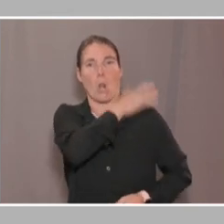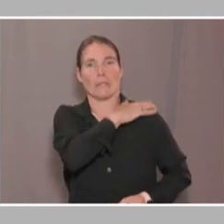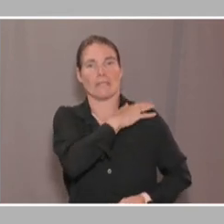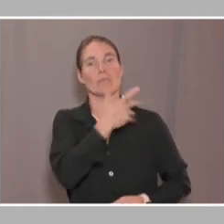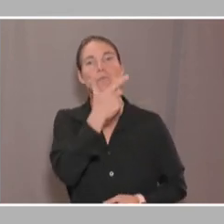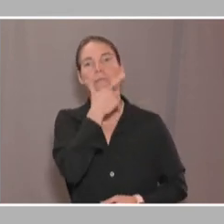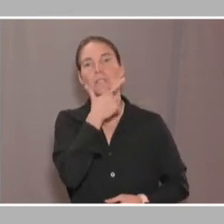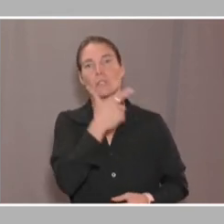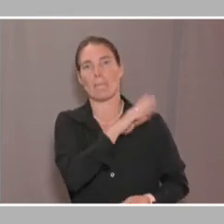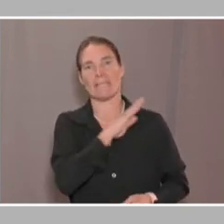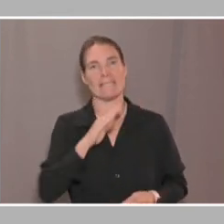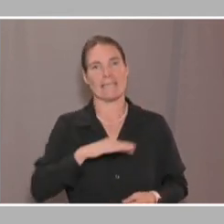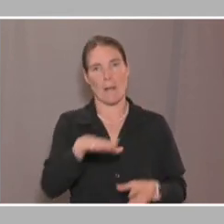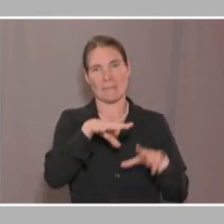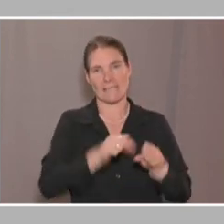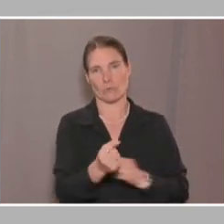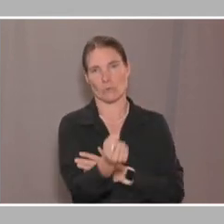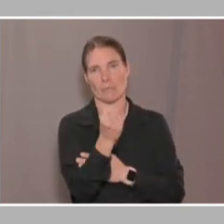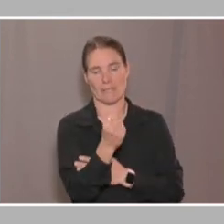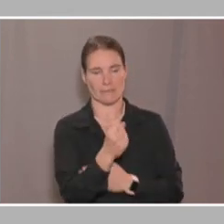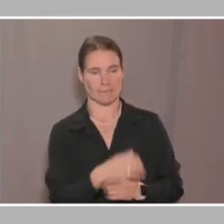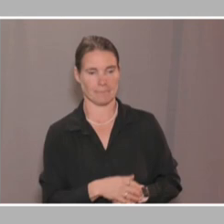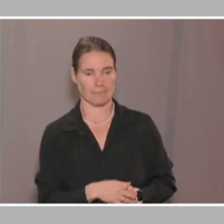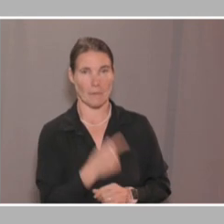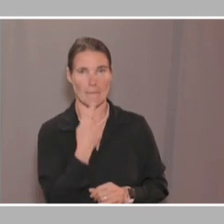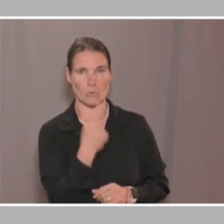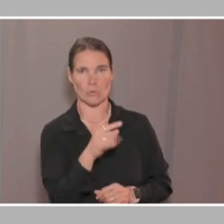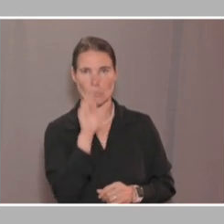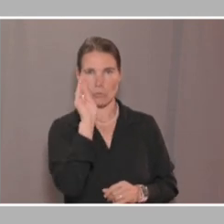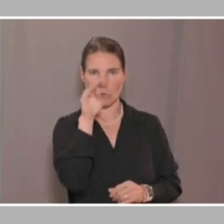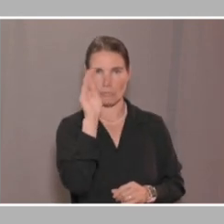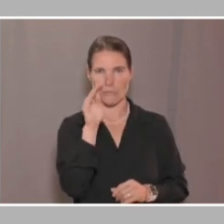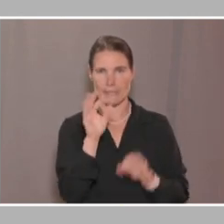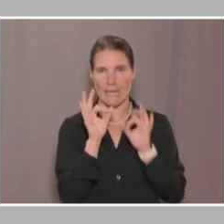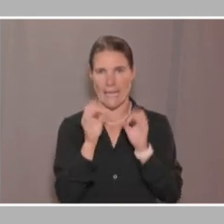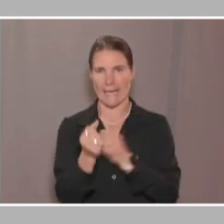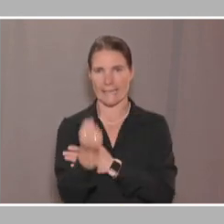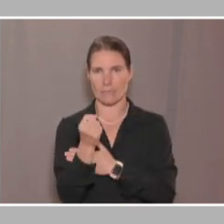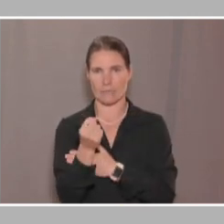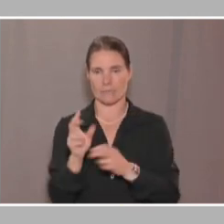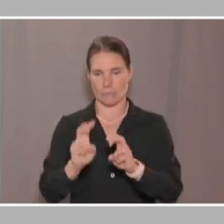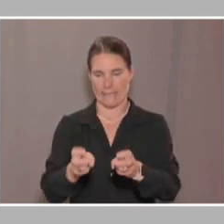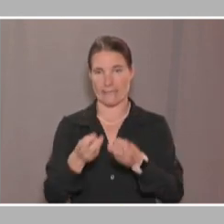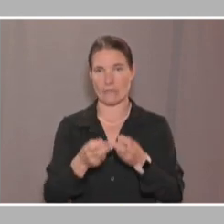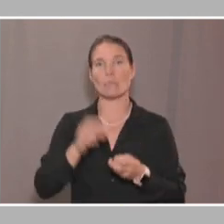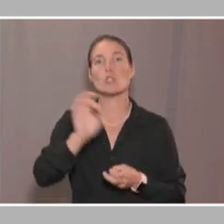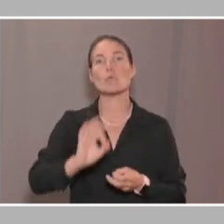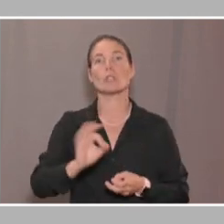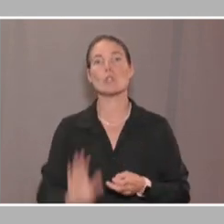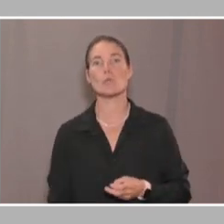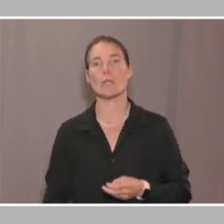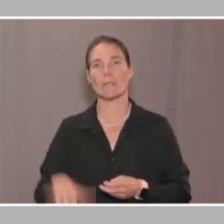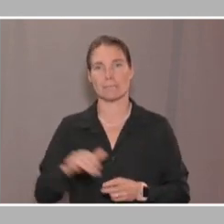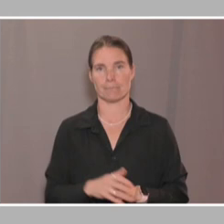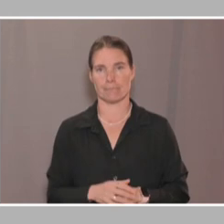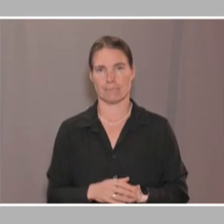britische Militärregierung das Wort. Er betonte auch die Rolle der zukünftigen Lehrkräfte für die Erziehung von Schülerinnen und Schülern.